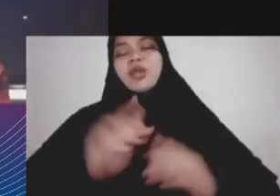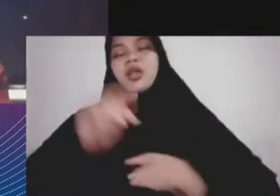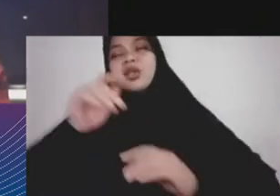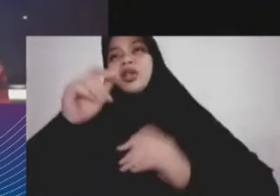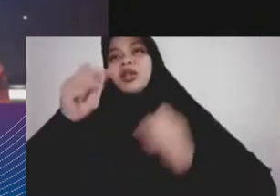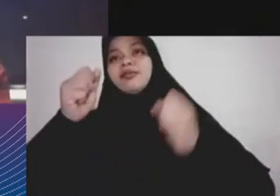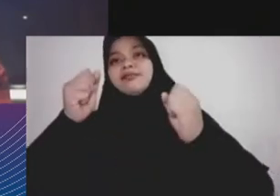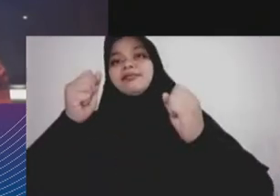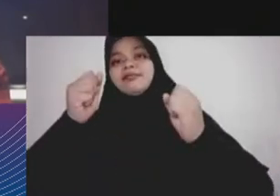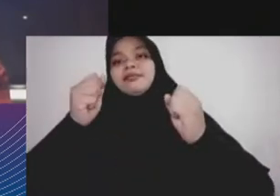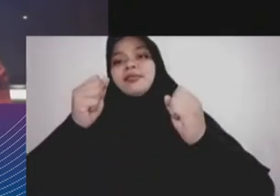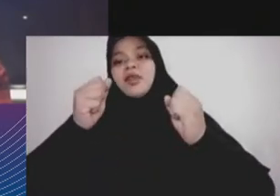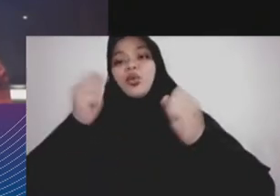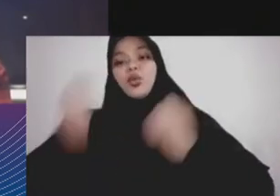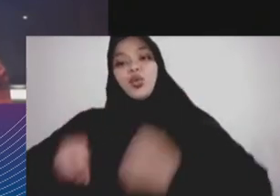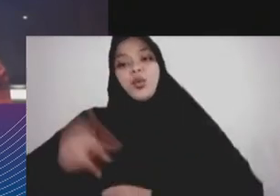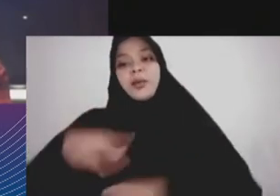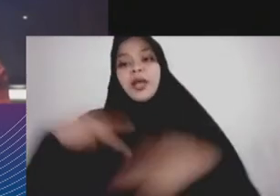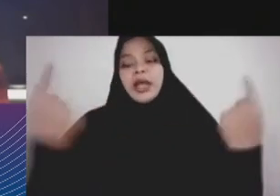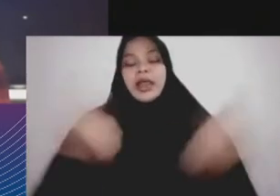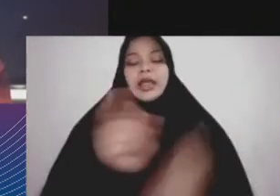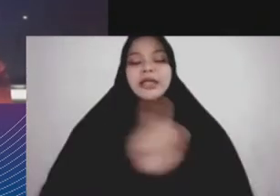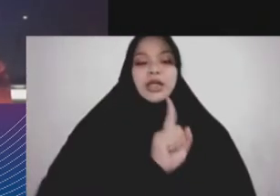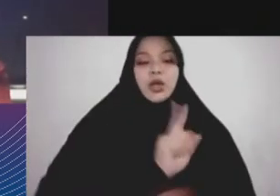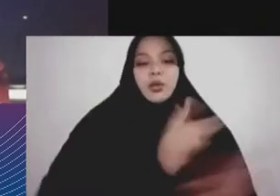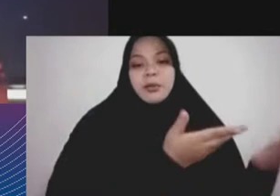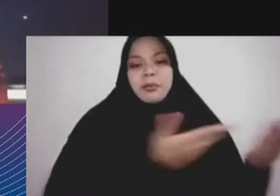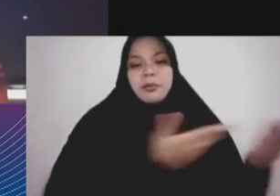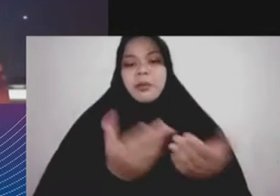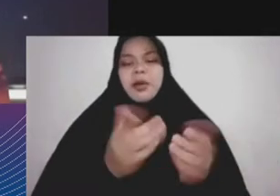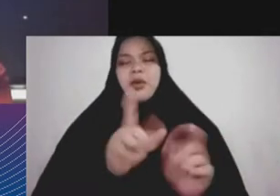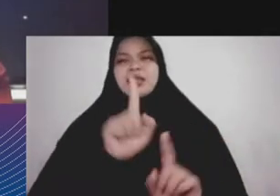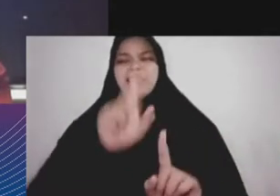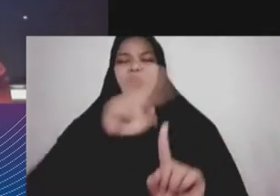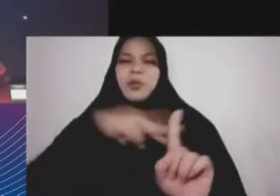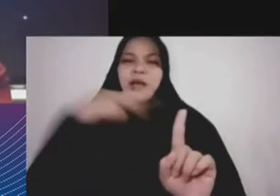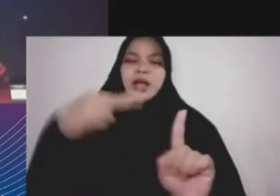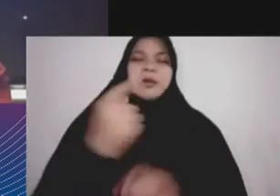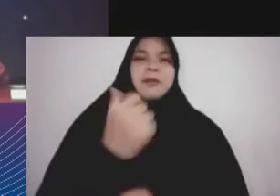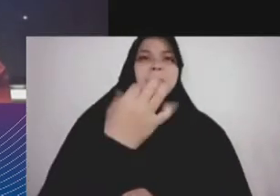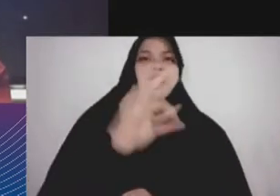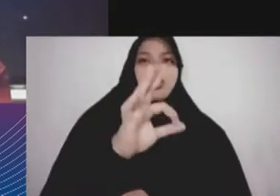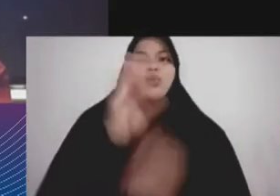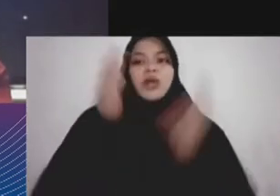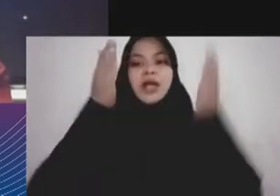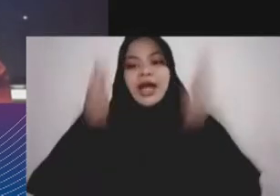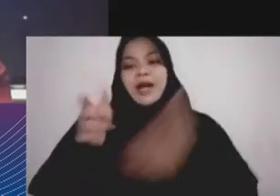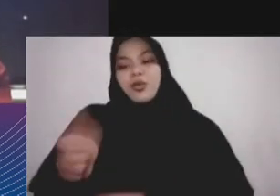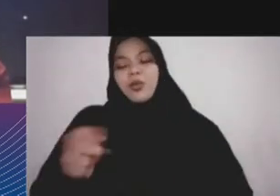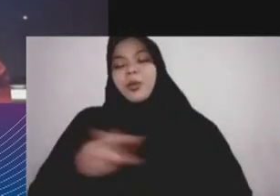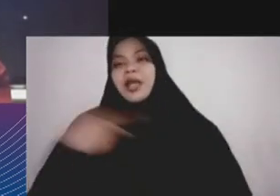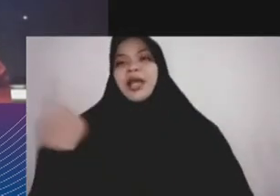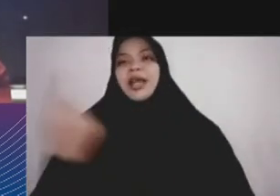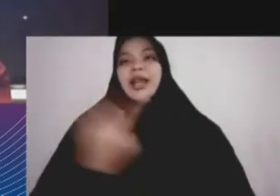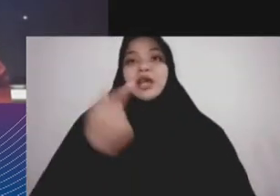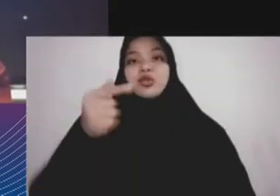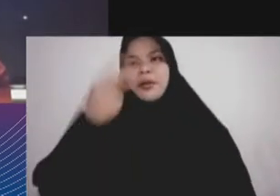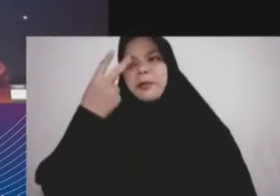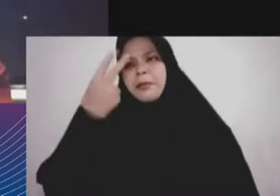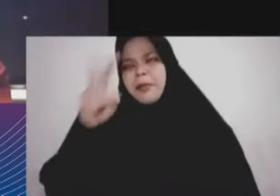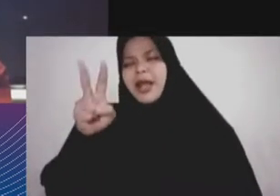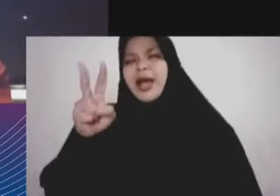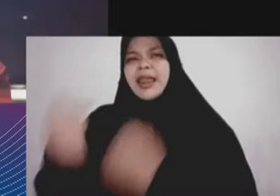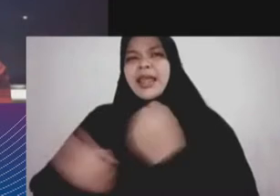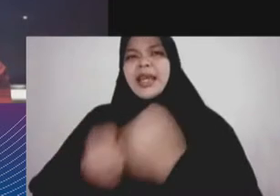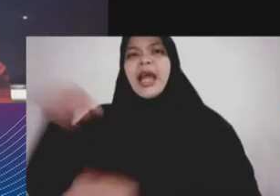bisa membawa satu paradigma baru terhadap hukum kita yang selama ini melihat tindak kekerasan lebih